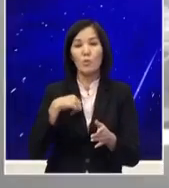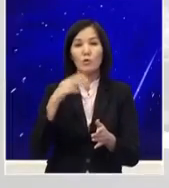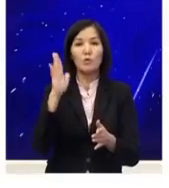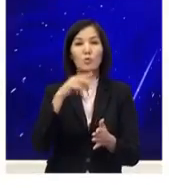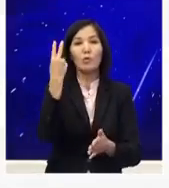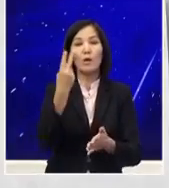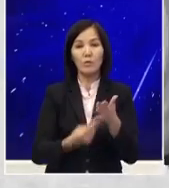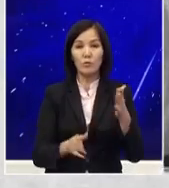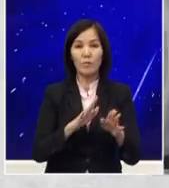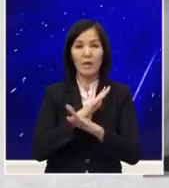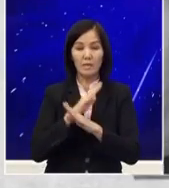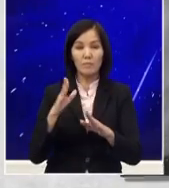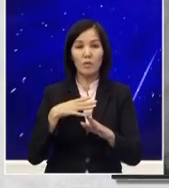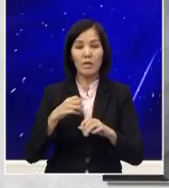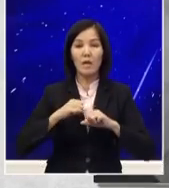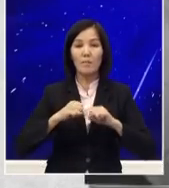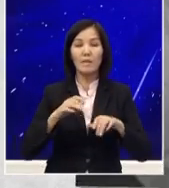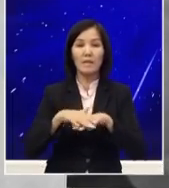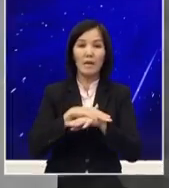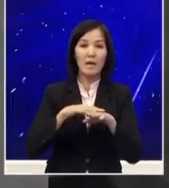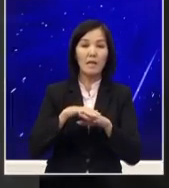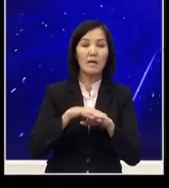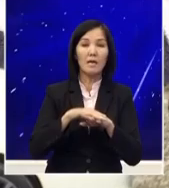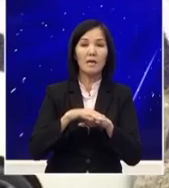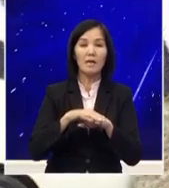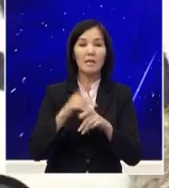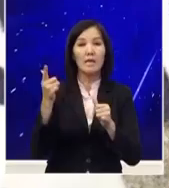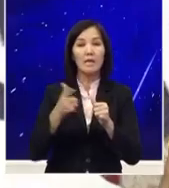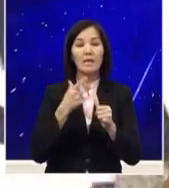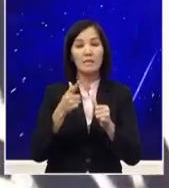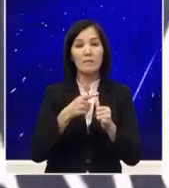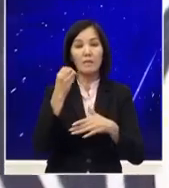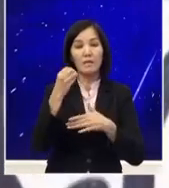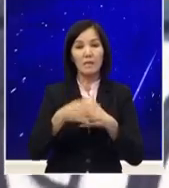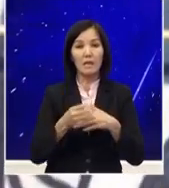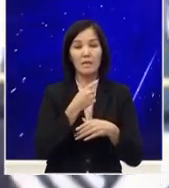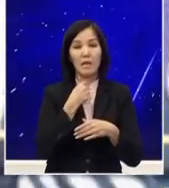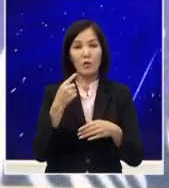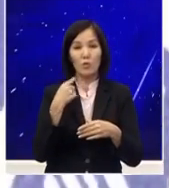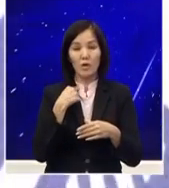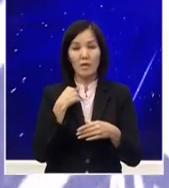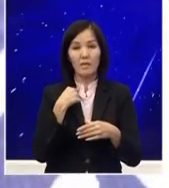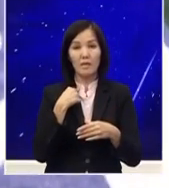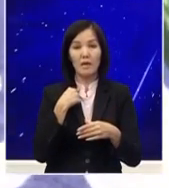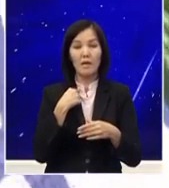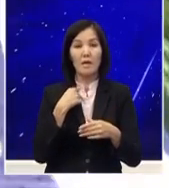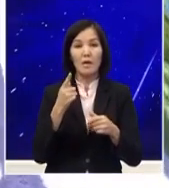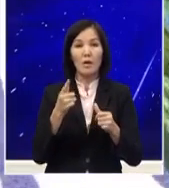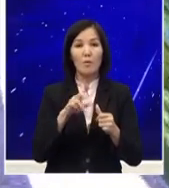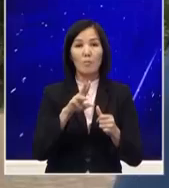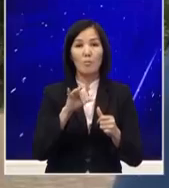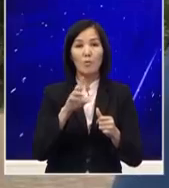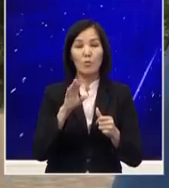ұшады. Батылдығы мен азаматтығы елге үлгі болып қалды. Есімі облыс орталығындағы көшенің біріне беріліп, муралы салынды.